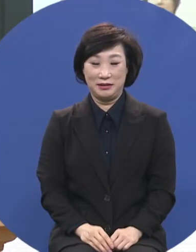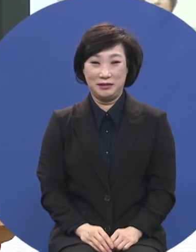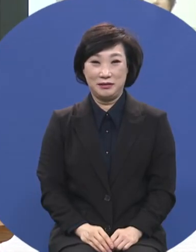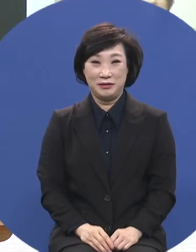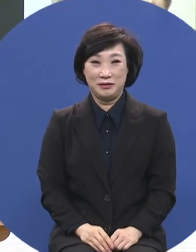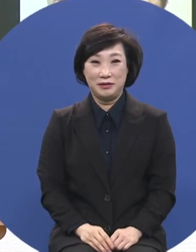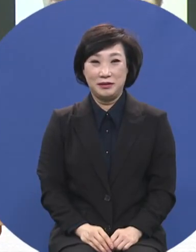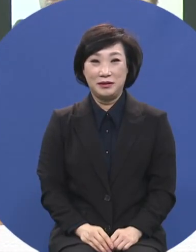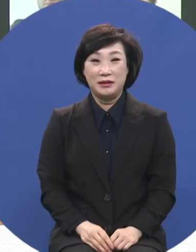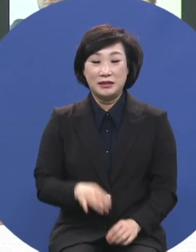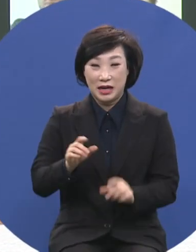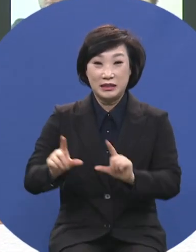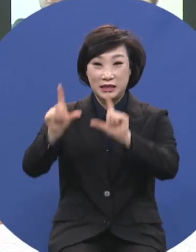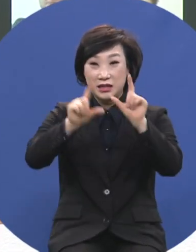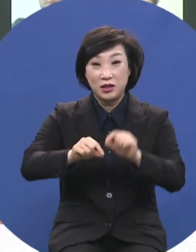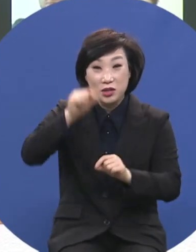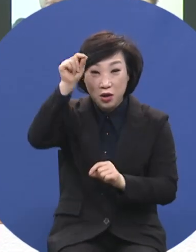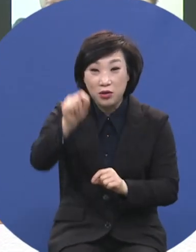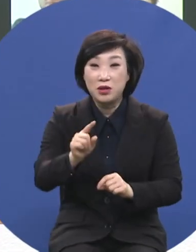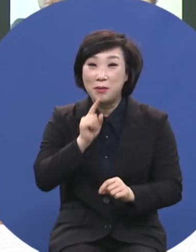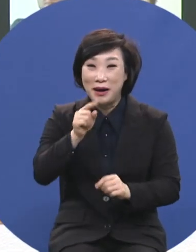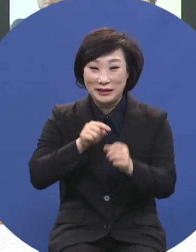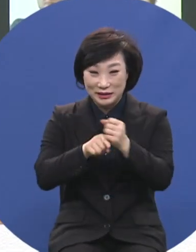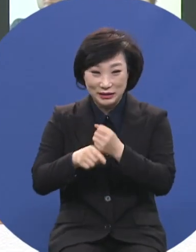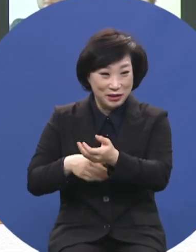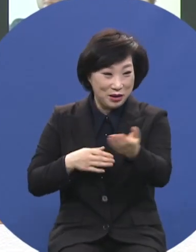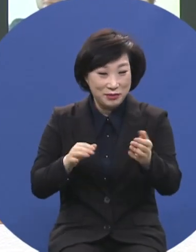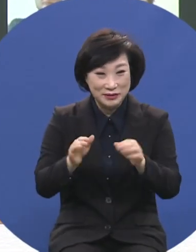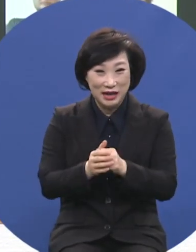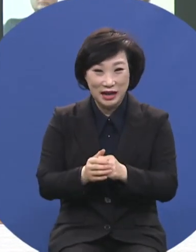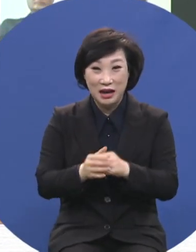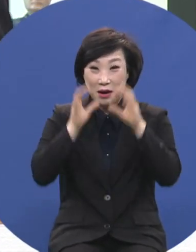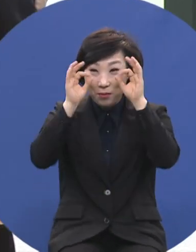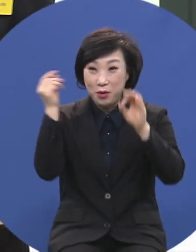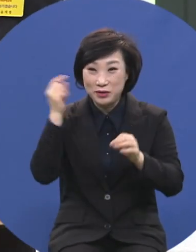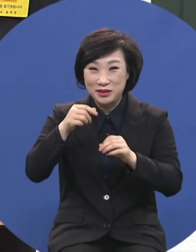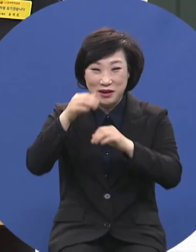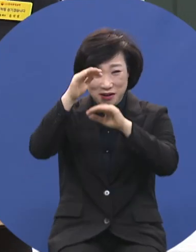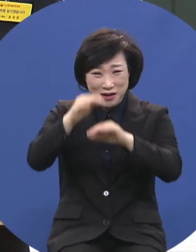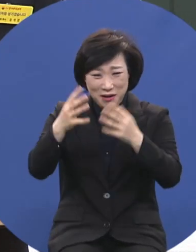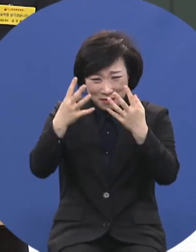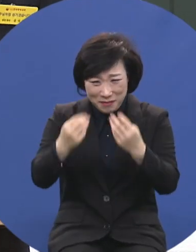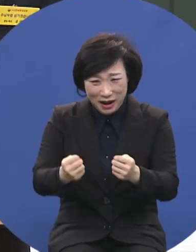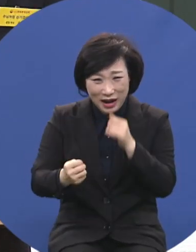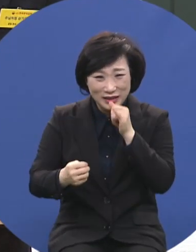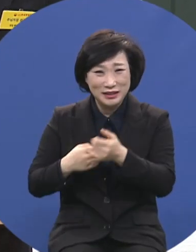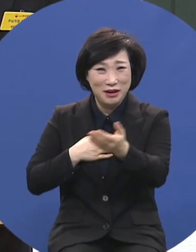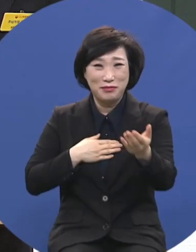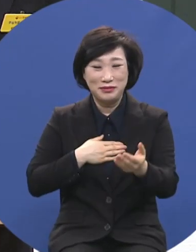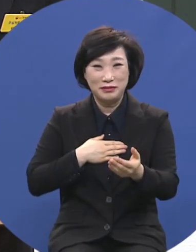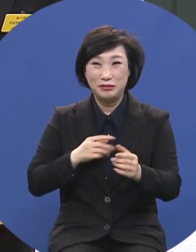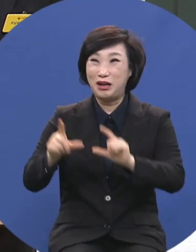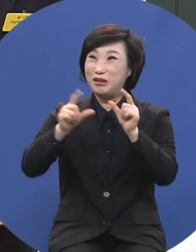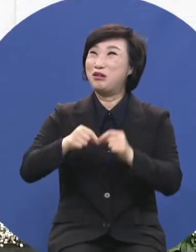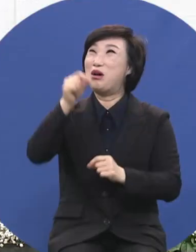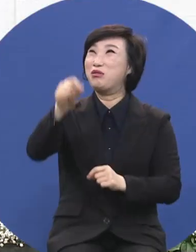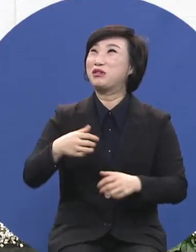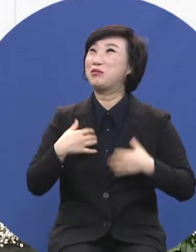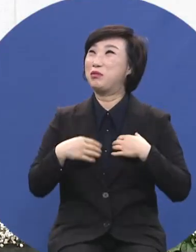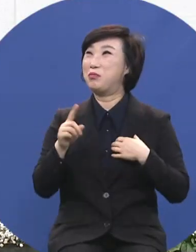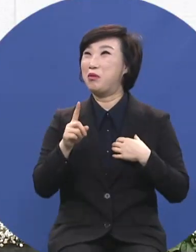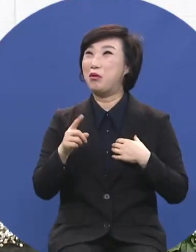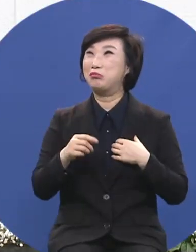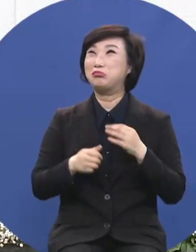말씀했으니, 영원히 산다는 말을 하도 자주 들어서 영원히 사는데 무슨 기쁨이 있겠어.